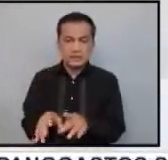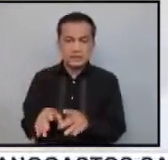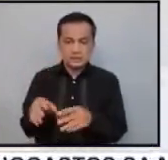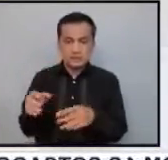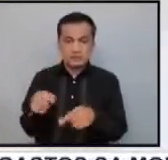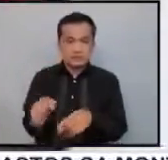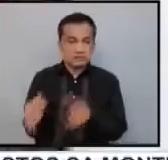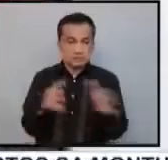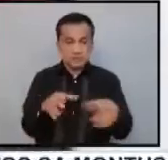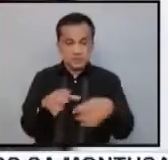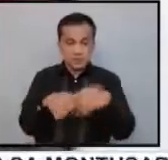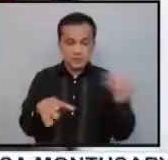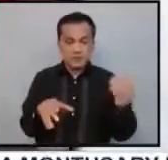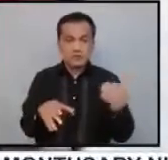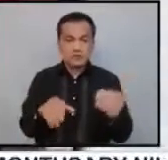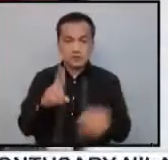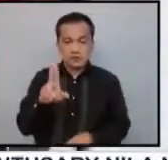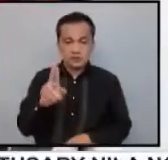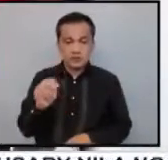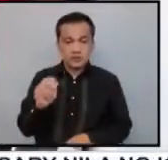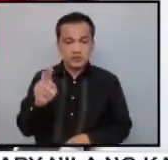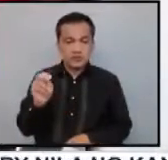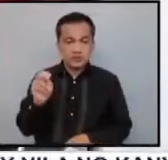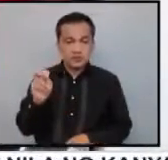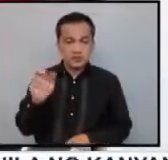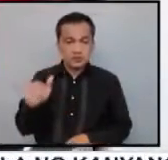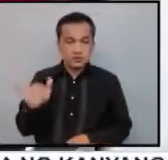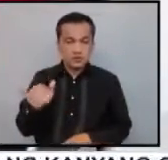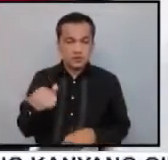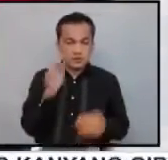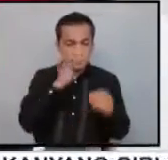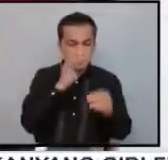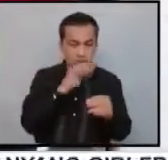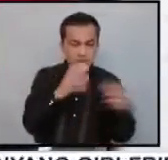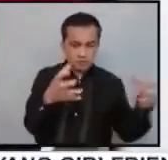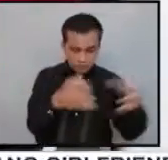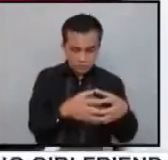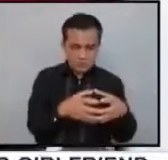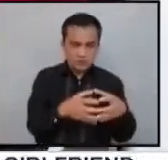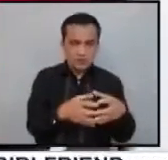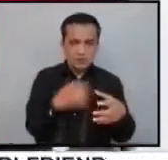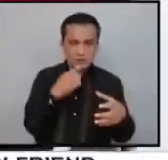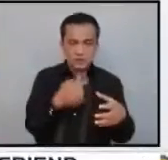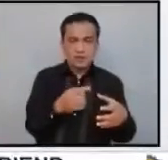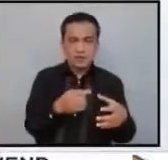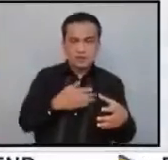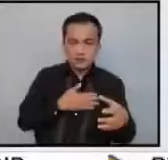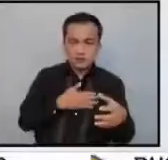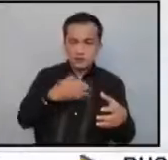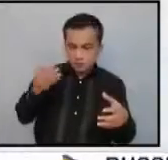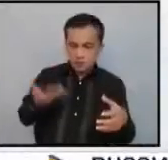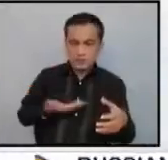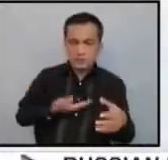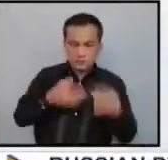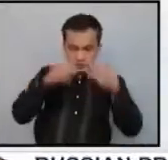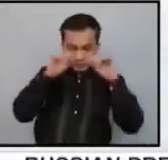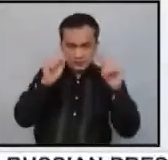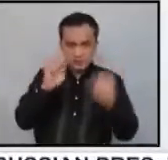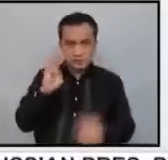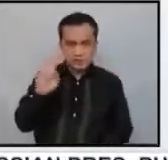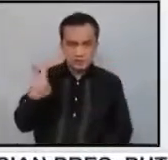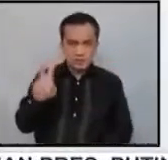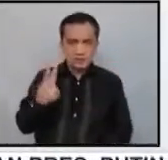York, may mga Pilipinong nagtipon-tipon. Sabi nila, nais nilang i-welcome si Pangulong Marcos. Gayun din ang iba pang programa